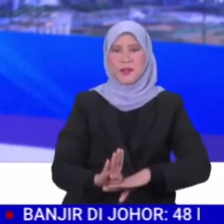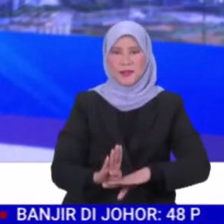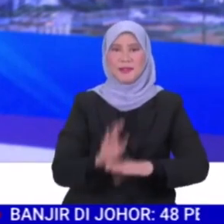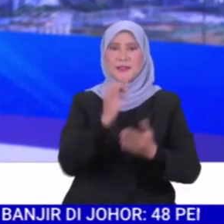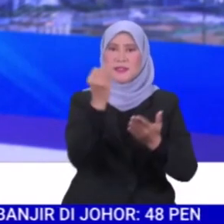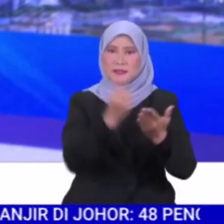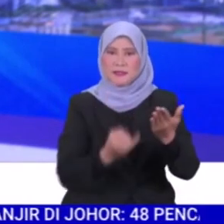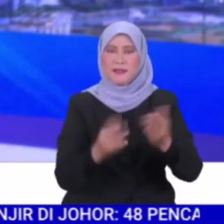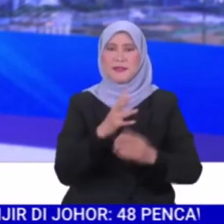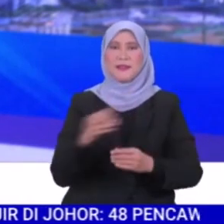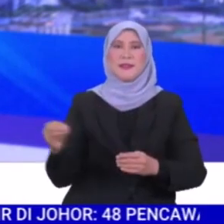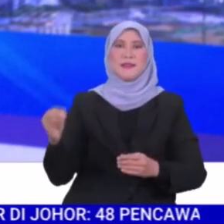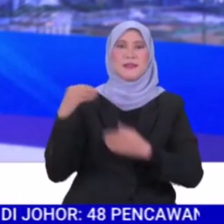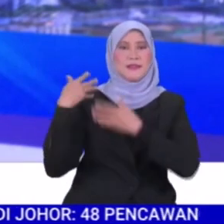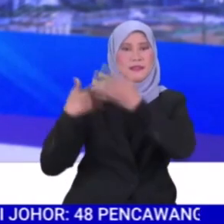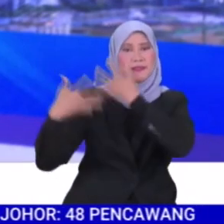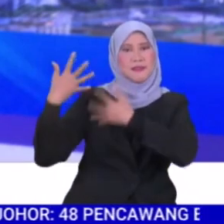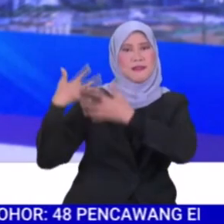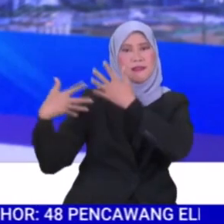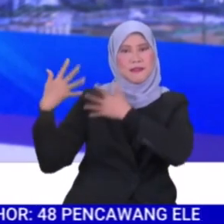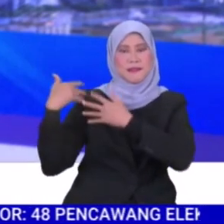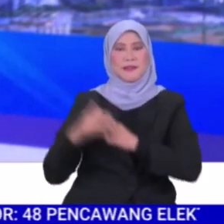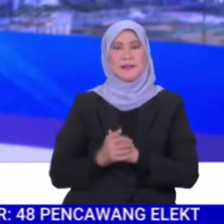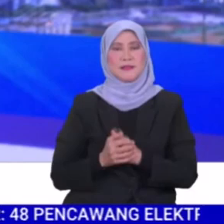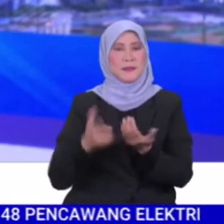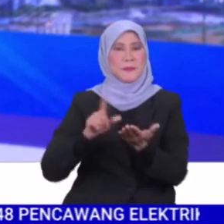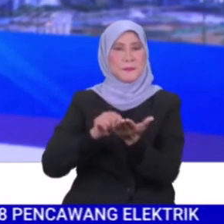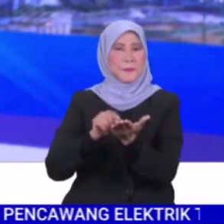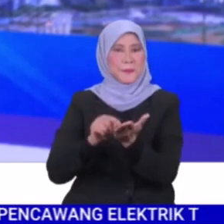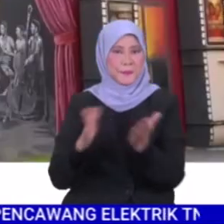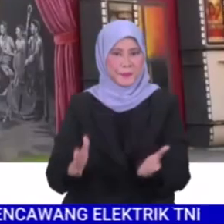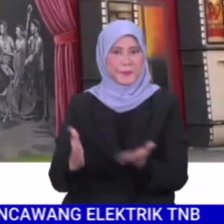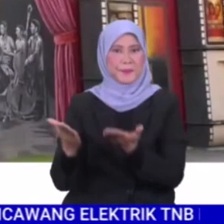dan sejarah. Ikuti laporan wartawan Sazwani Samsu.